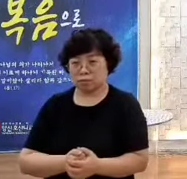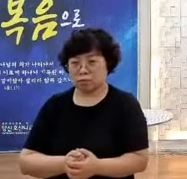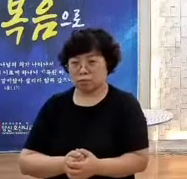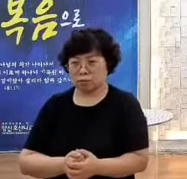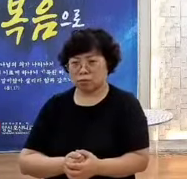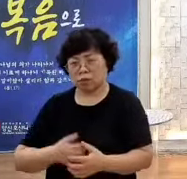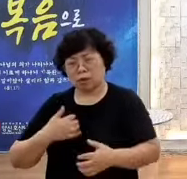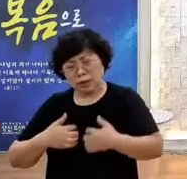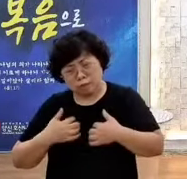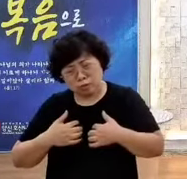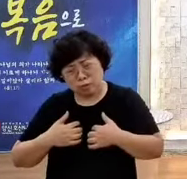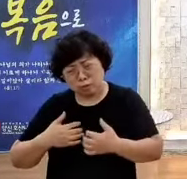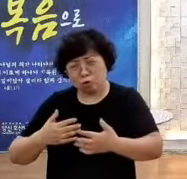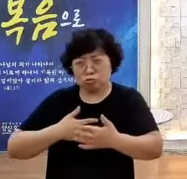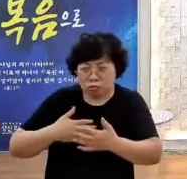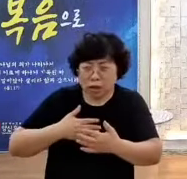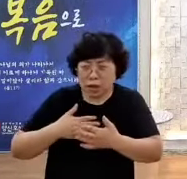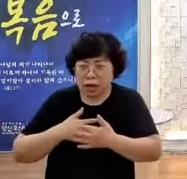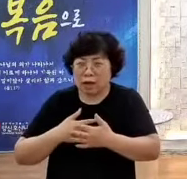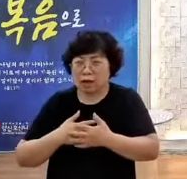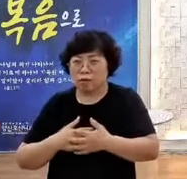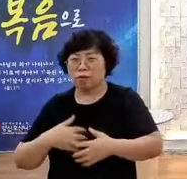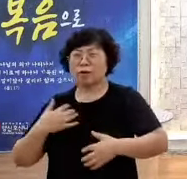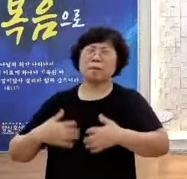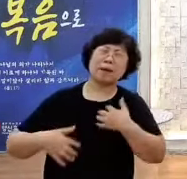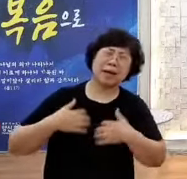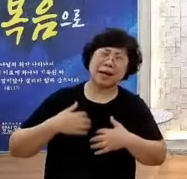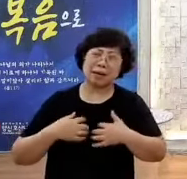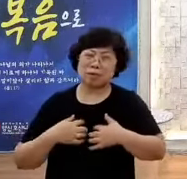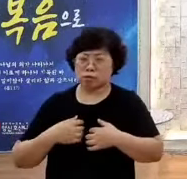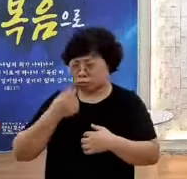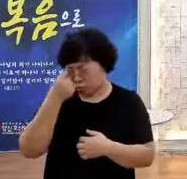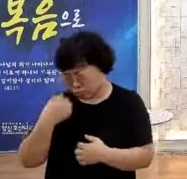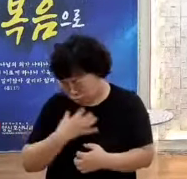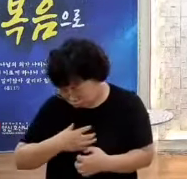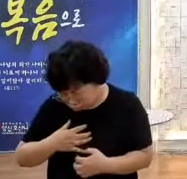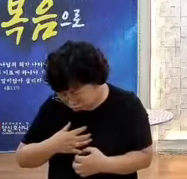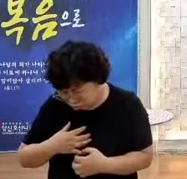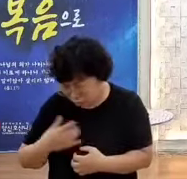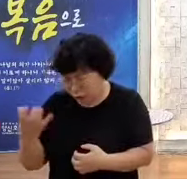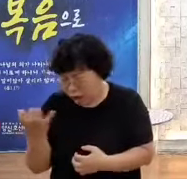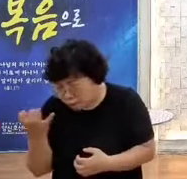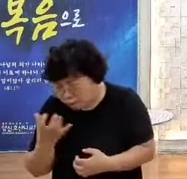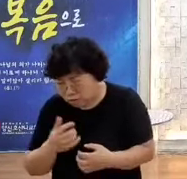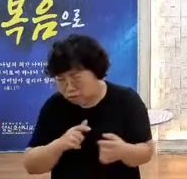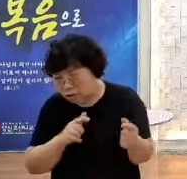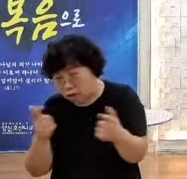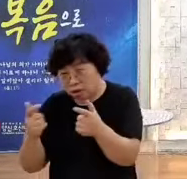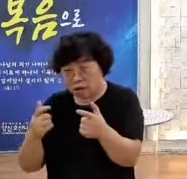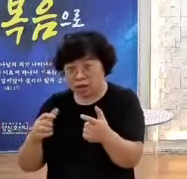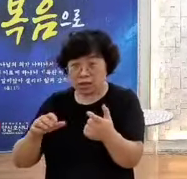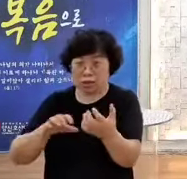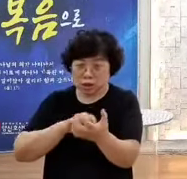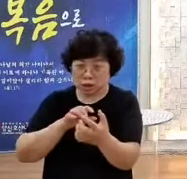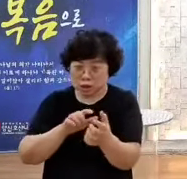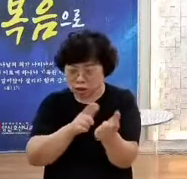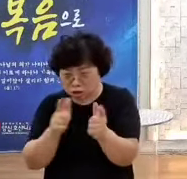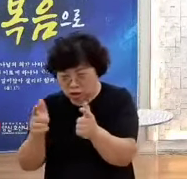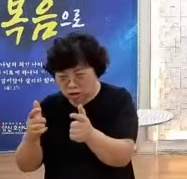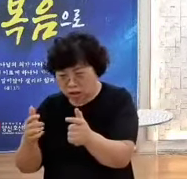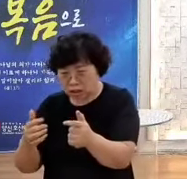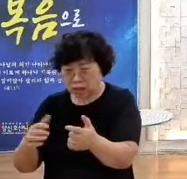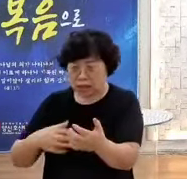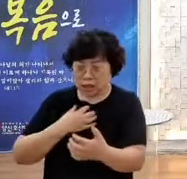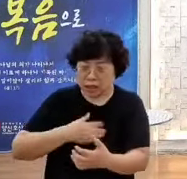많은 감정이 있죠. 우리가 느낄 수 있는. 근데 심리학자들은 그 많은 감정들 중에서 최고의 감정은